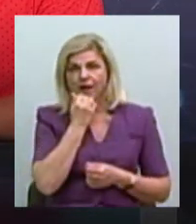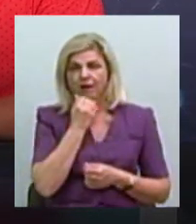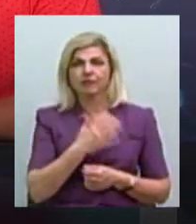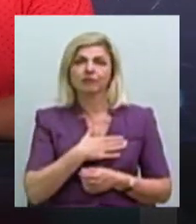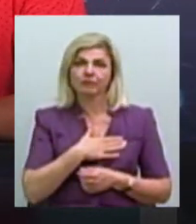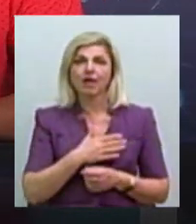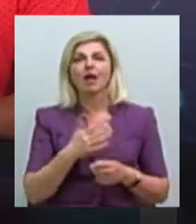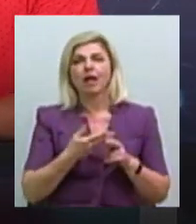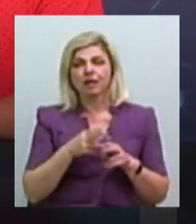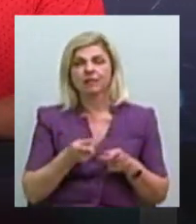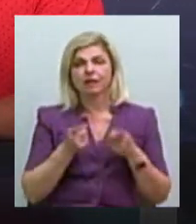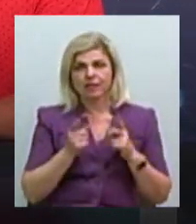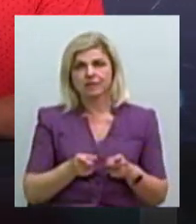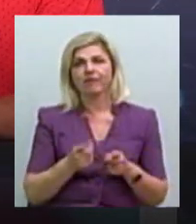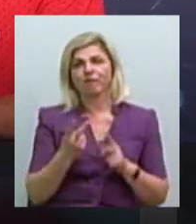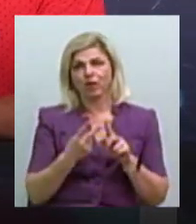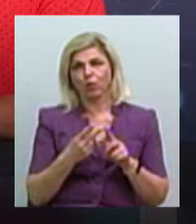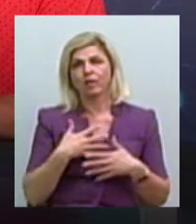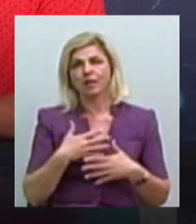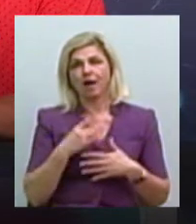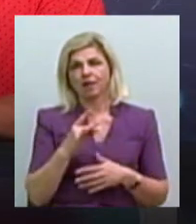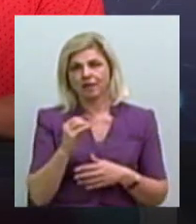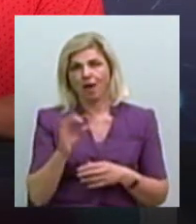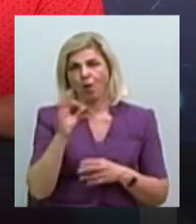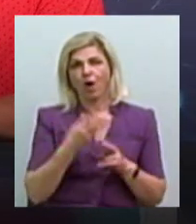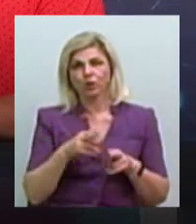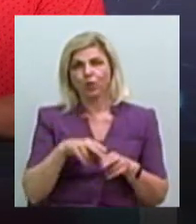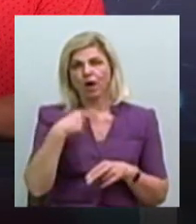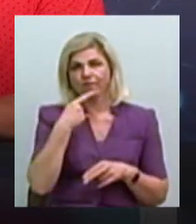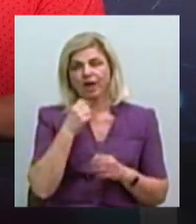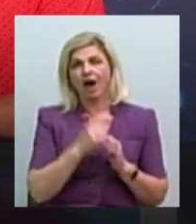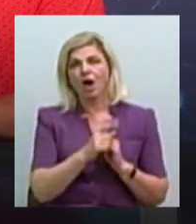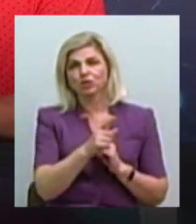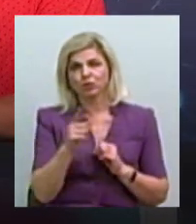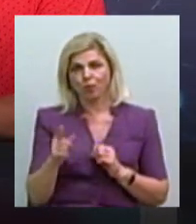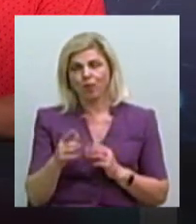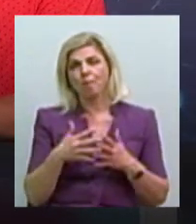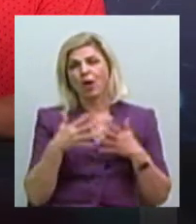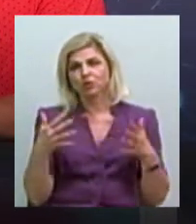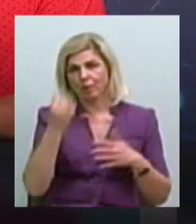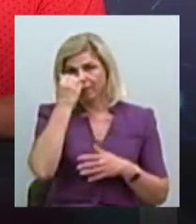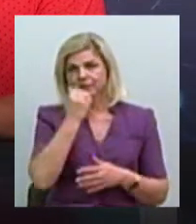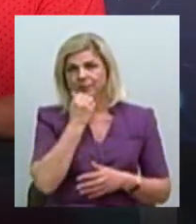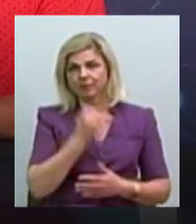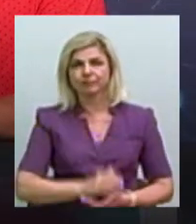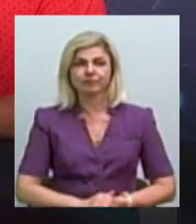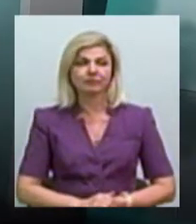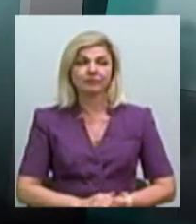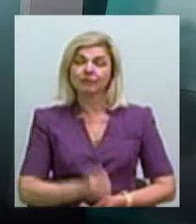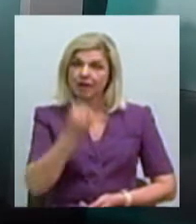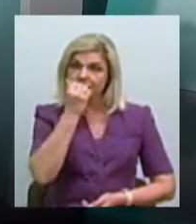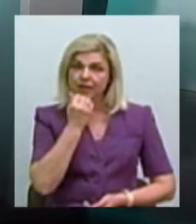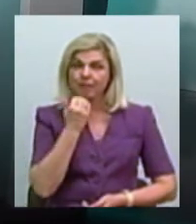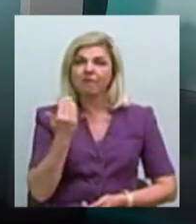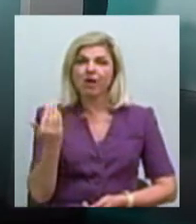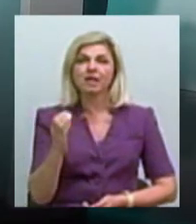это действительно второе дыхание, которое вы подарили каждому из нас, родителей. Большое спасибо. Спасибо вам, Світлана,